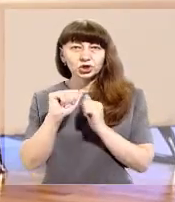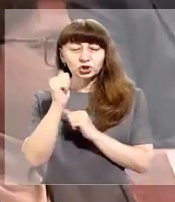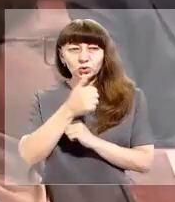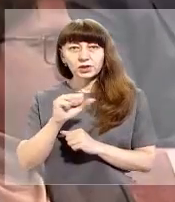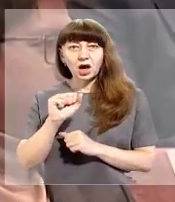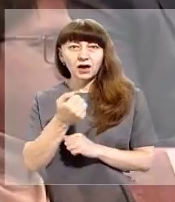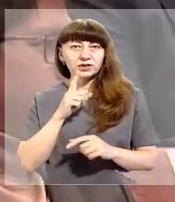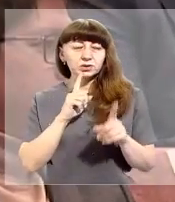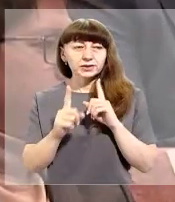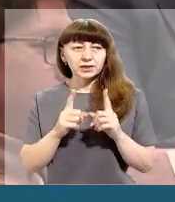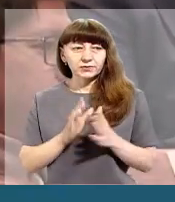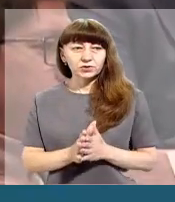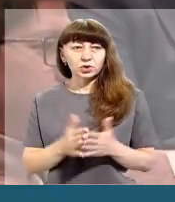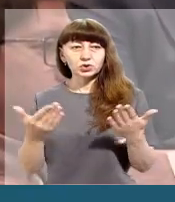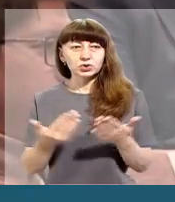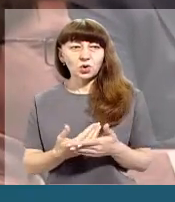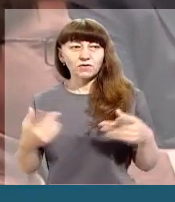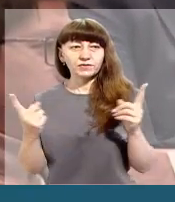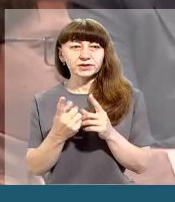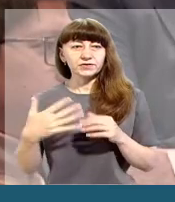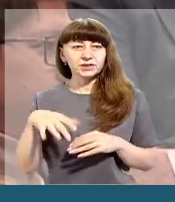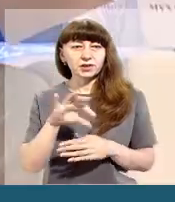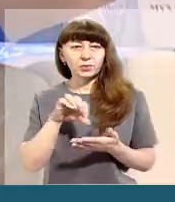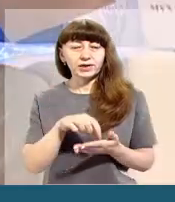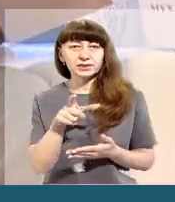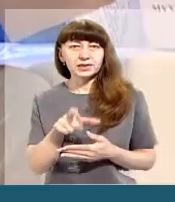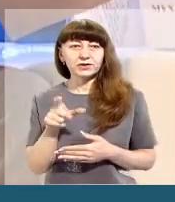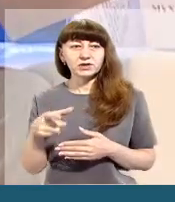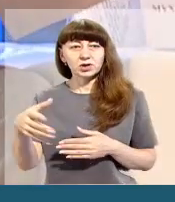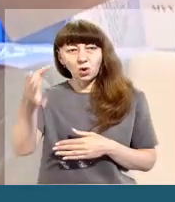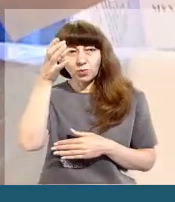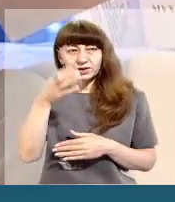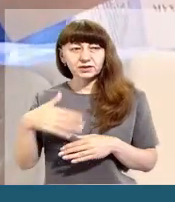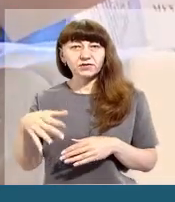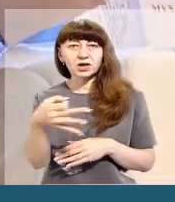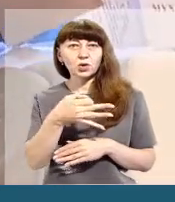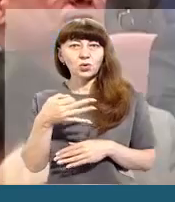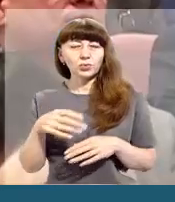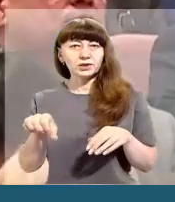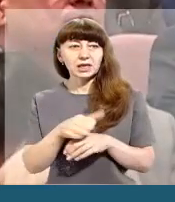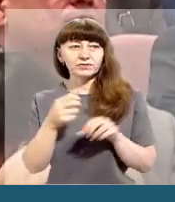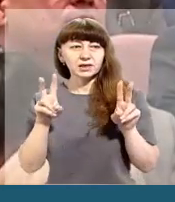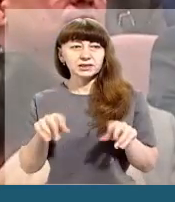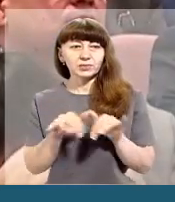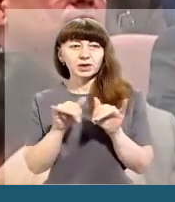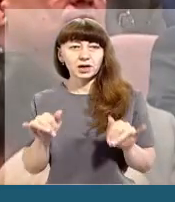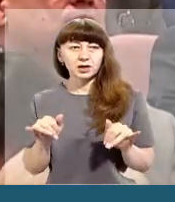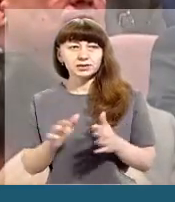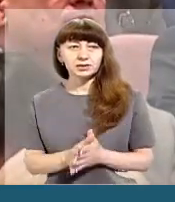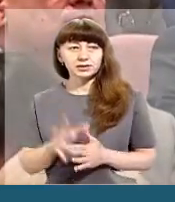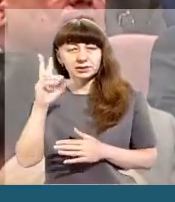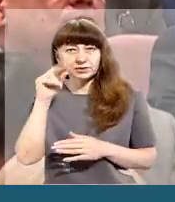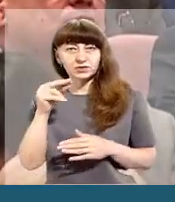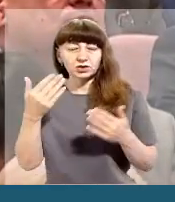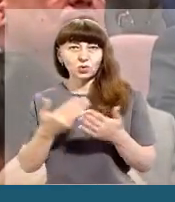Ежегодное августовское совещание вновь собрало всех представителей образования области. Главной темой стало развитие и применение